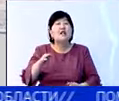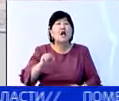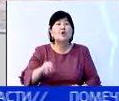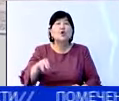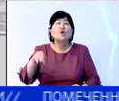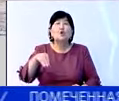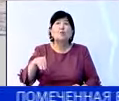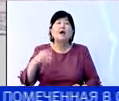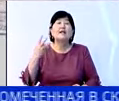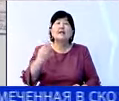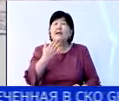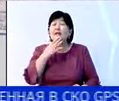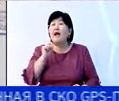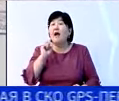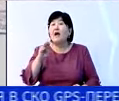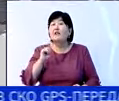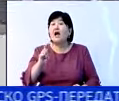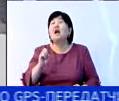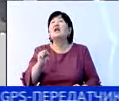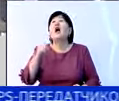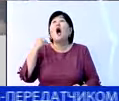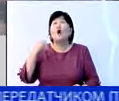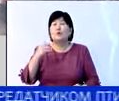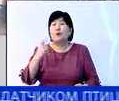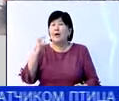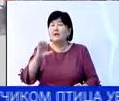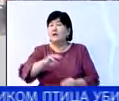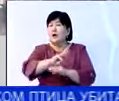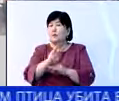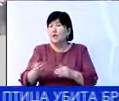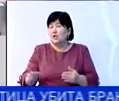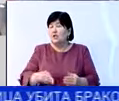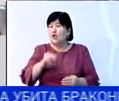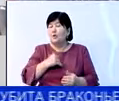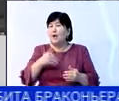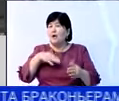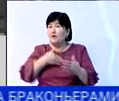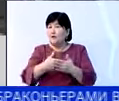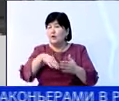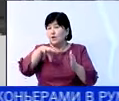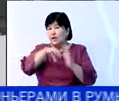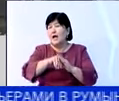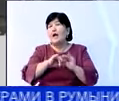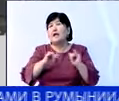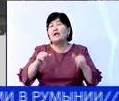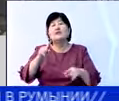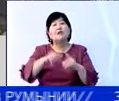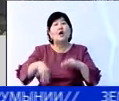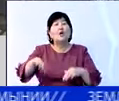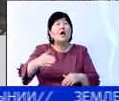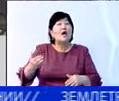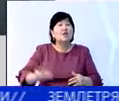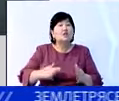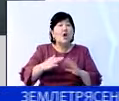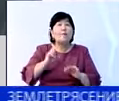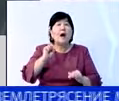Турмагамбет, Третий интернационал, Акжар, Актубе. Хозяйство обеспечивает всех жителей работы и вносит свою лепту в развитие родного края. Жители